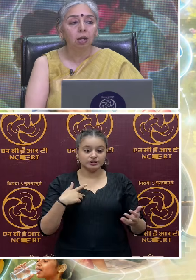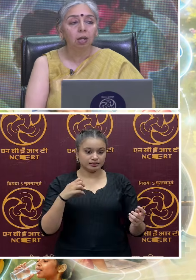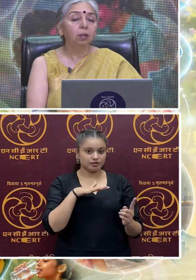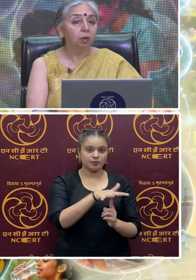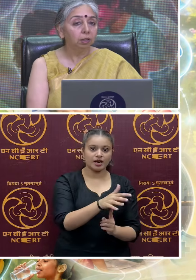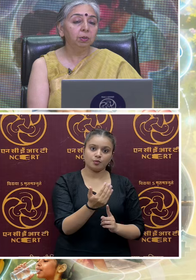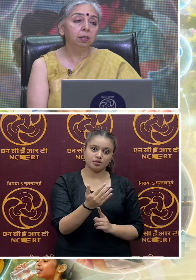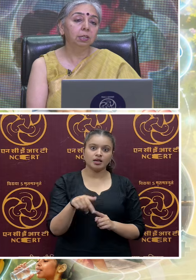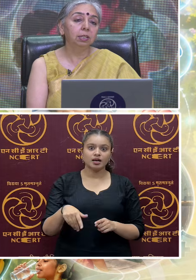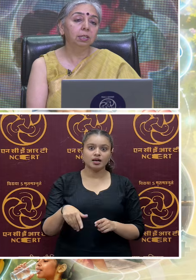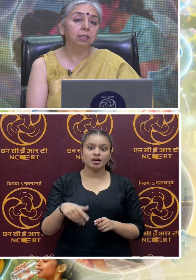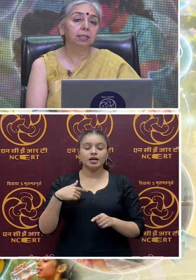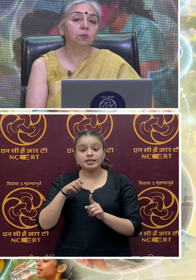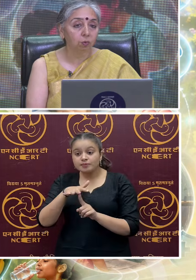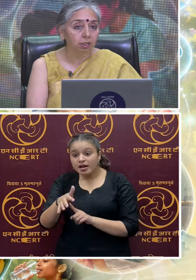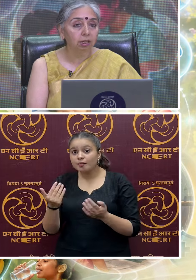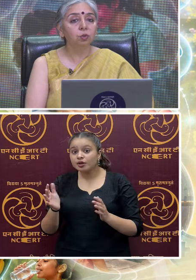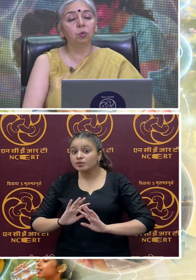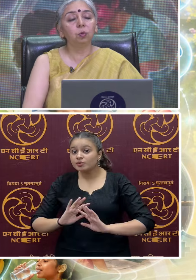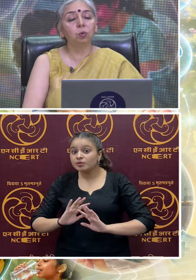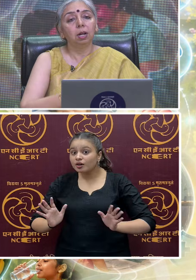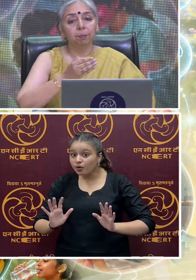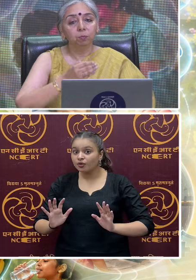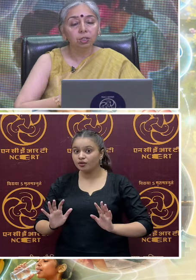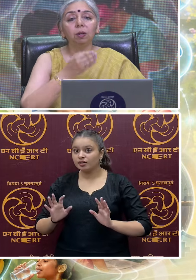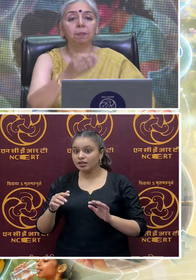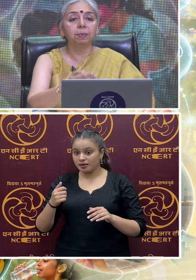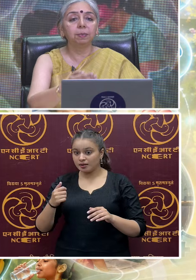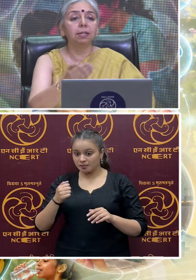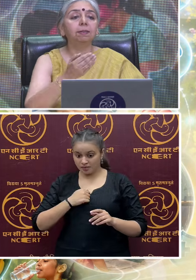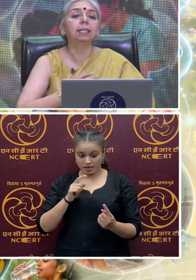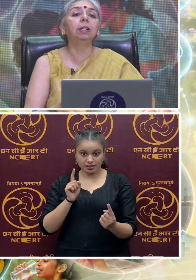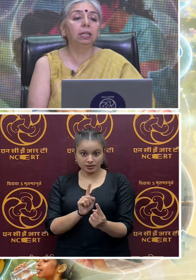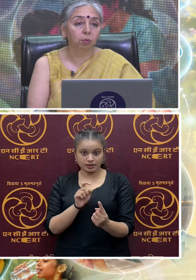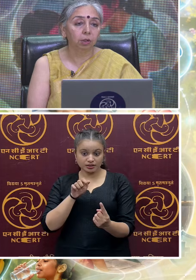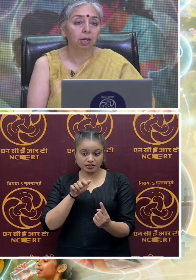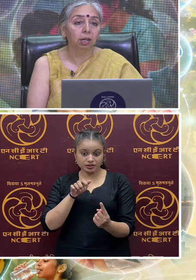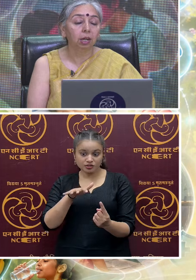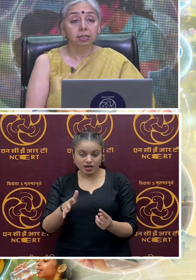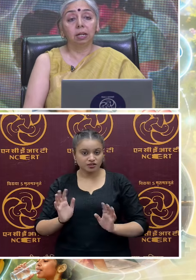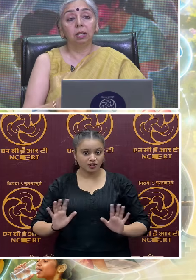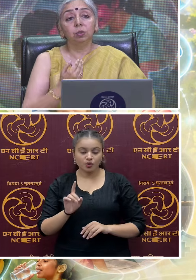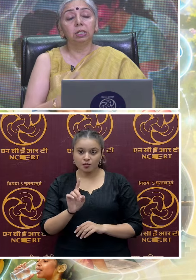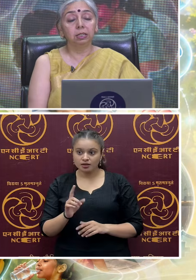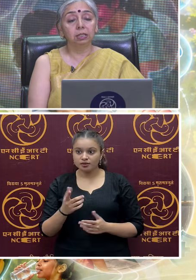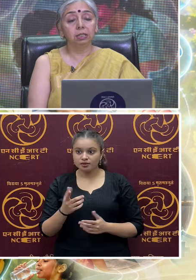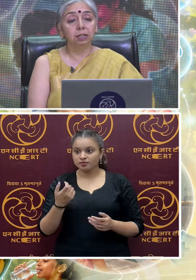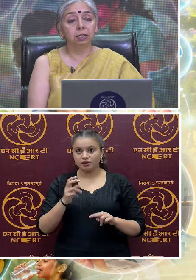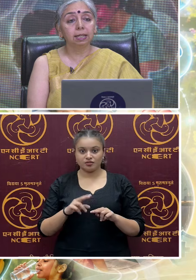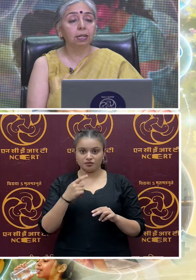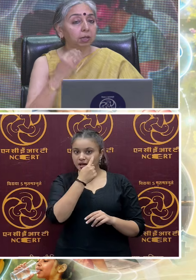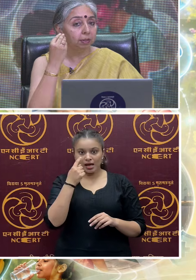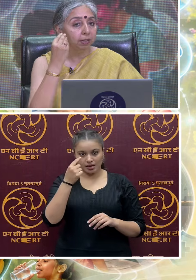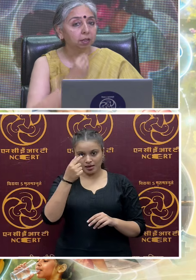है। नॉन कम्युनिकेबल डिजीज़ वो होती हैं जो मुझसे और आपसे ट्रांसमिट नहीं होगी। से अगर मुझे